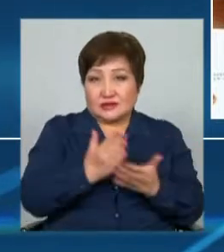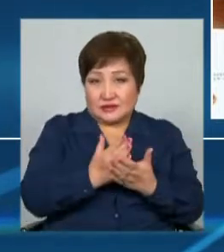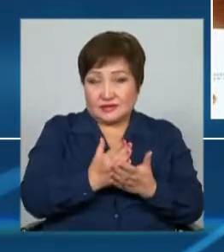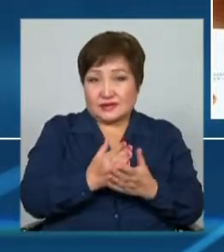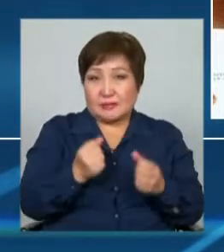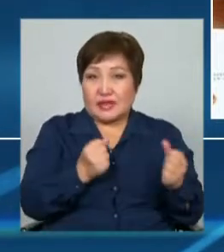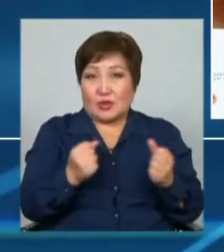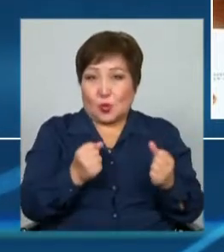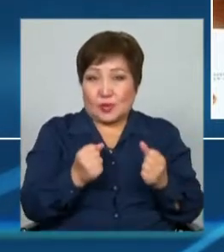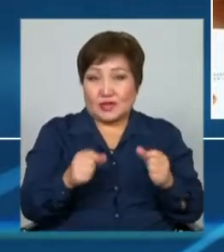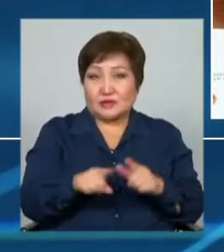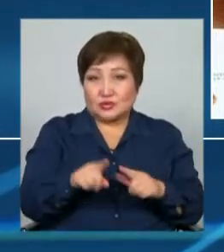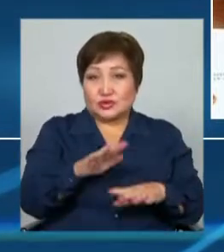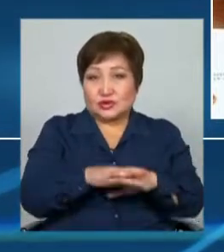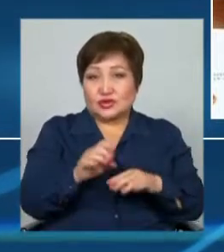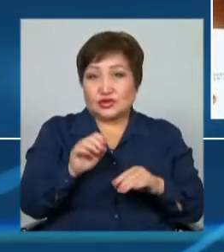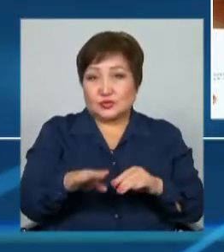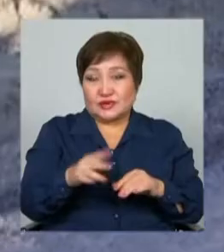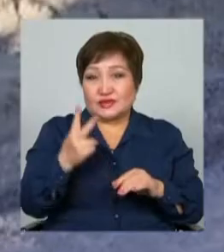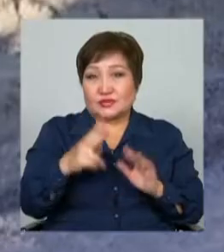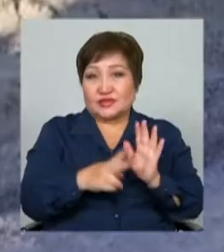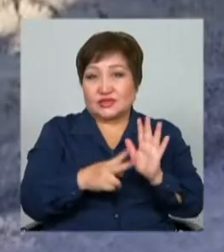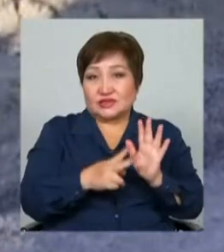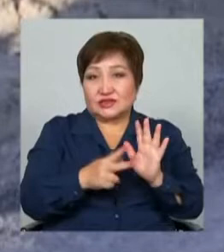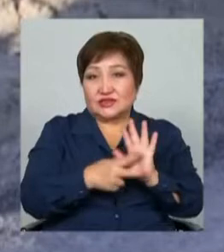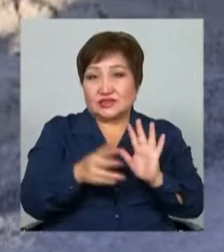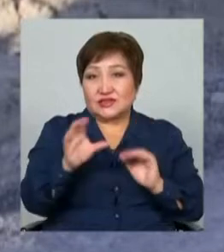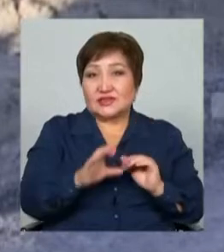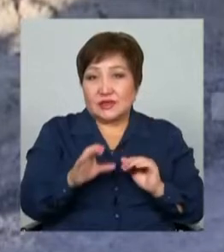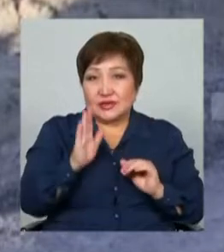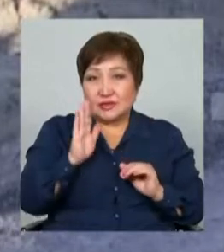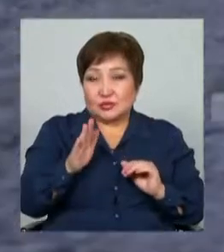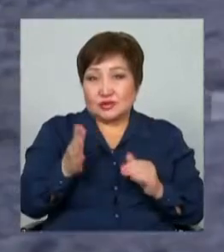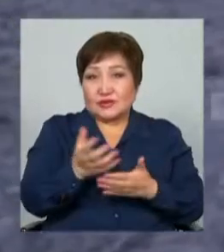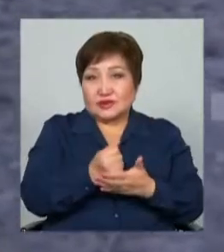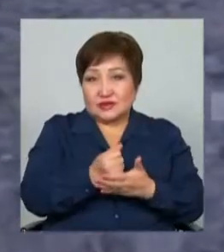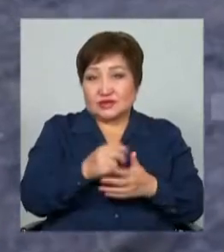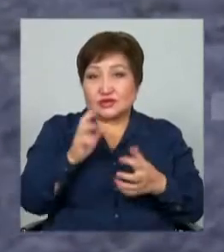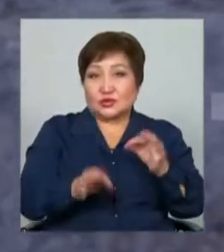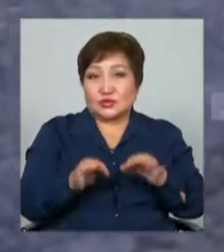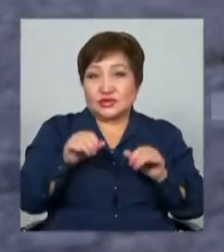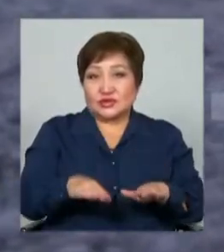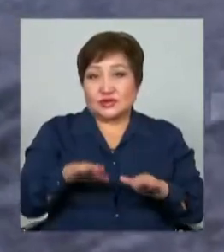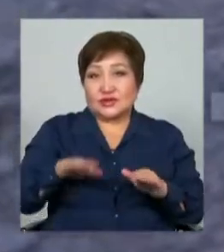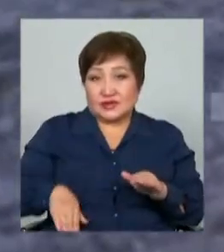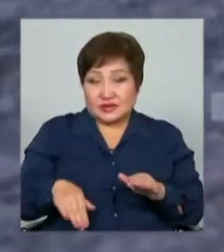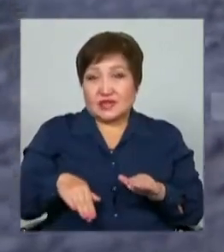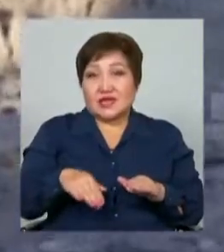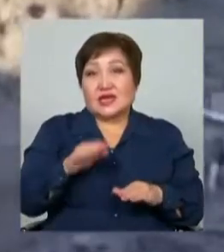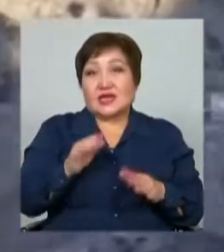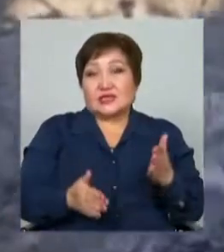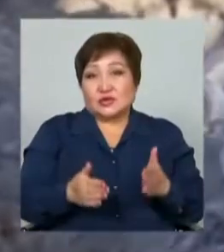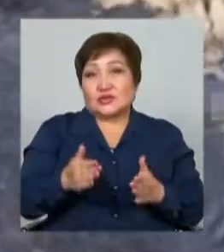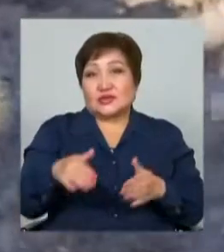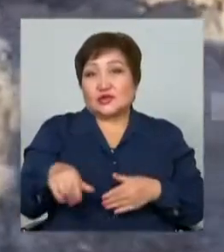Ол 28 сентябрьде қаралатын болады. Соттың шешімі шыққаннан кейін жолдың мәселесі шешіледі деп уәде етеді